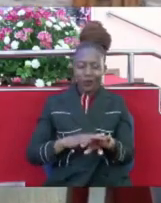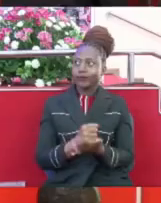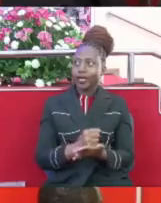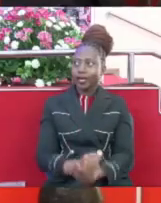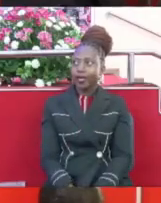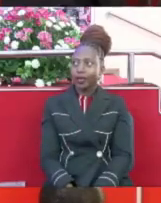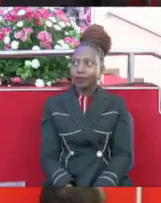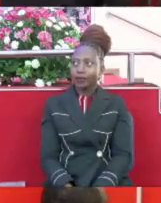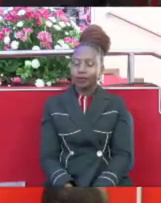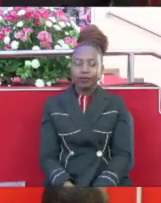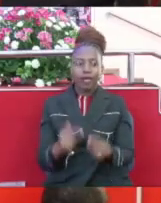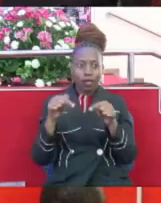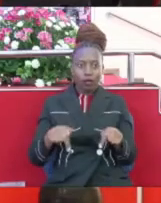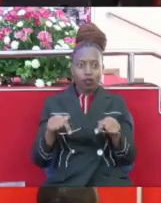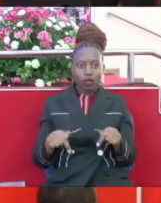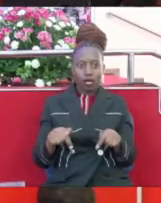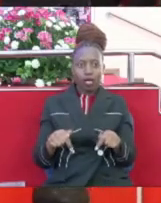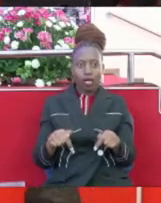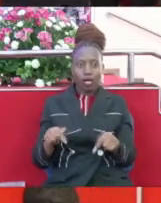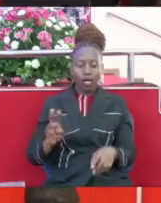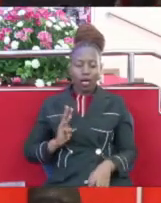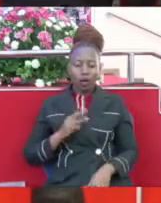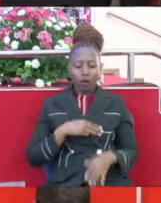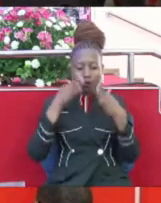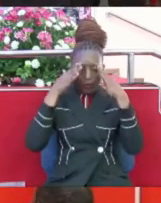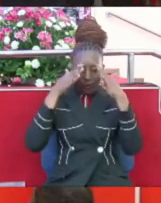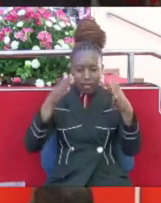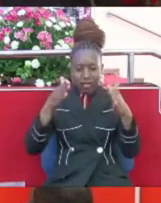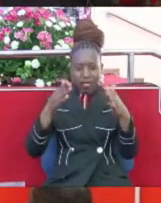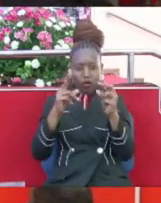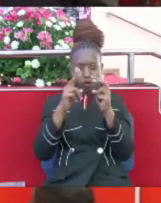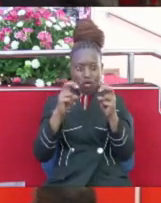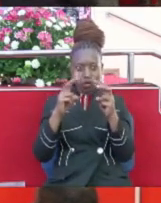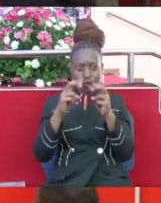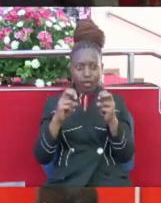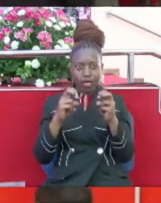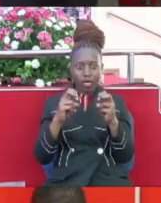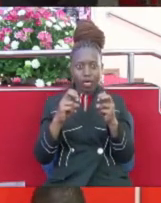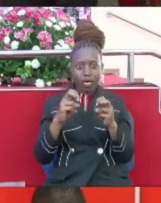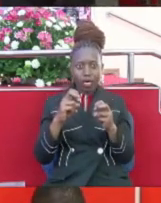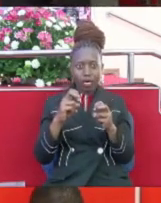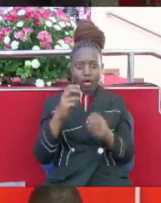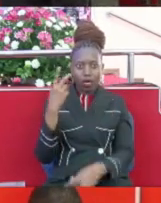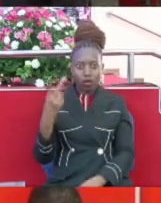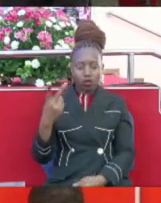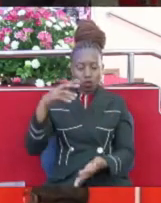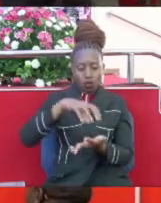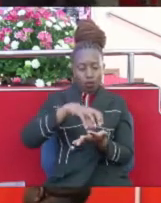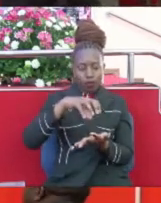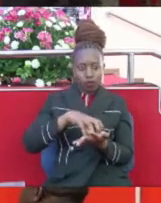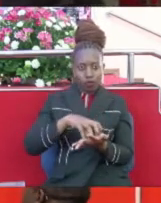sana kwangu. Today I want us to look at a topic, double portion of your